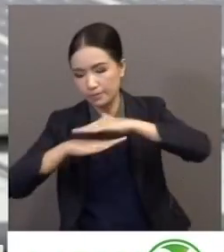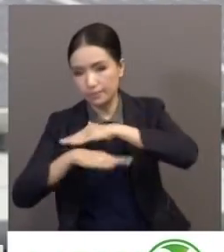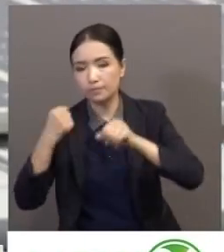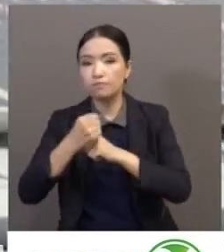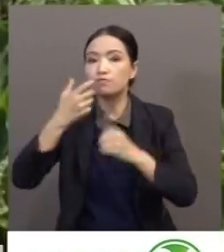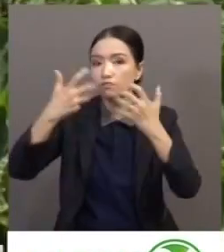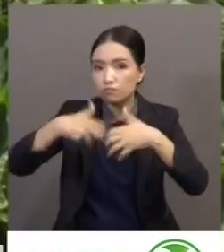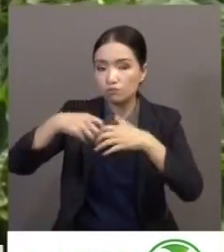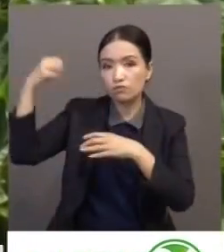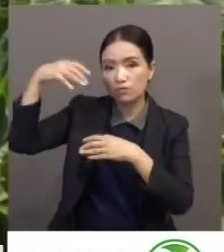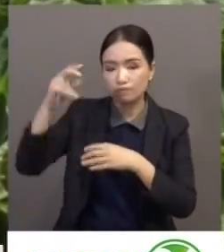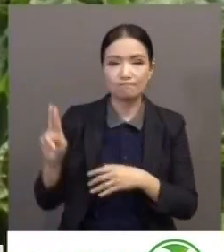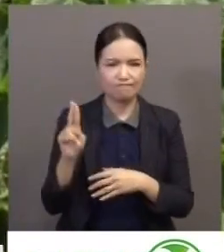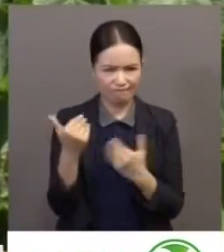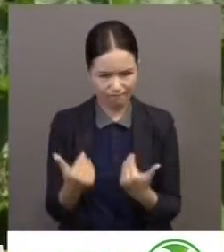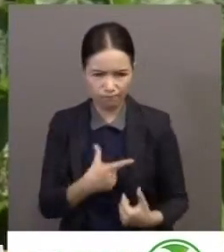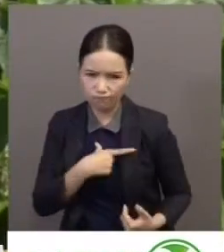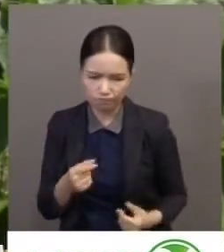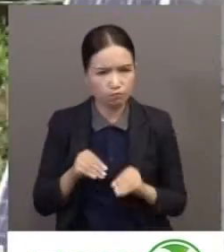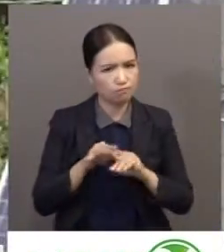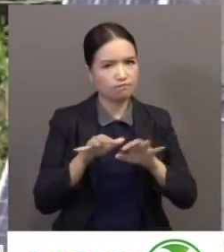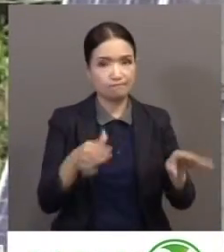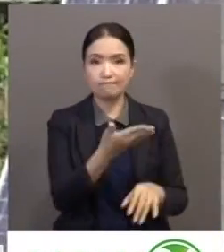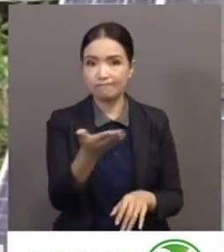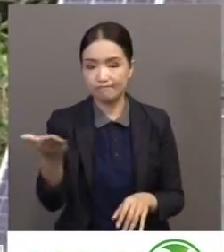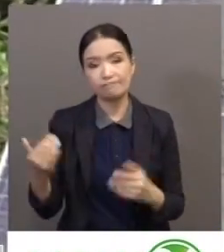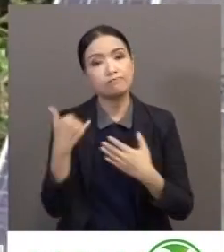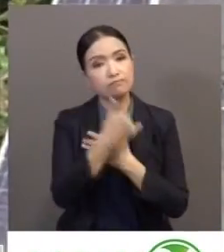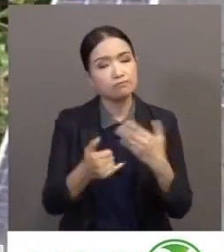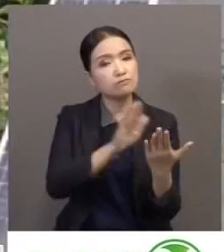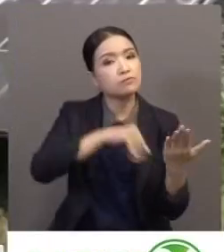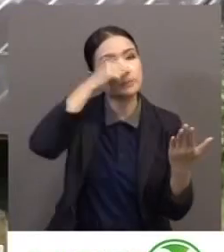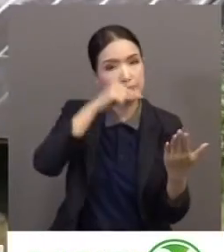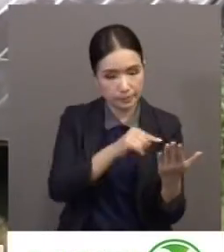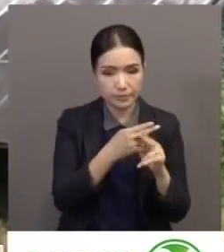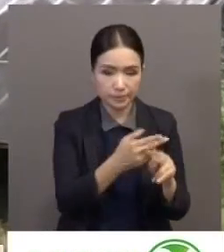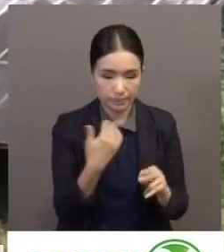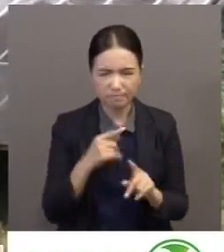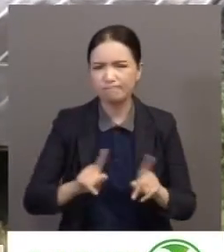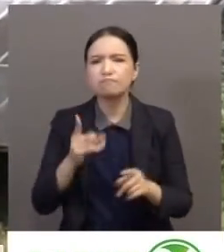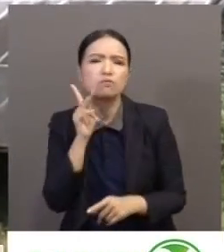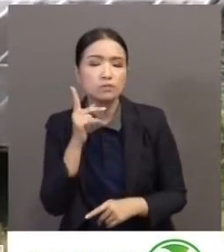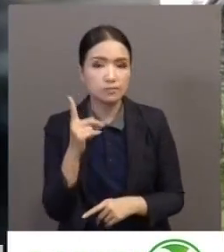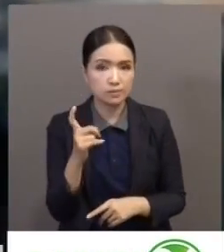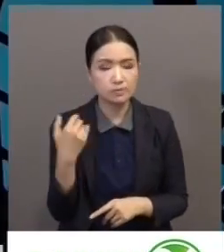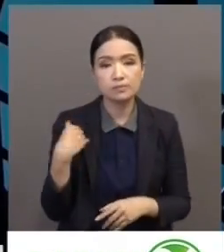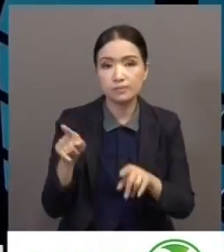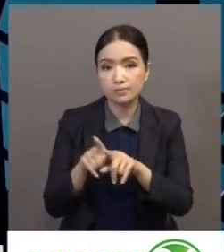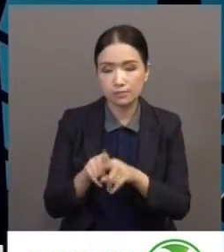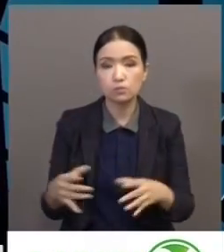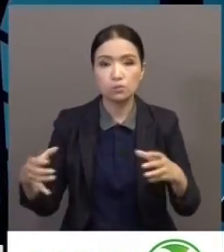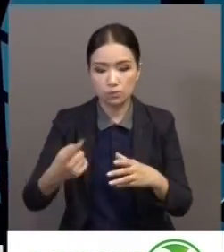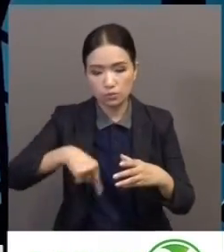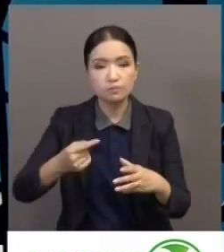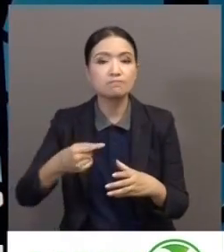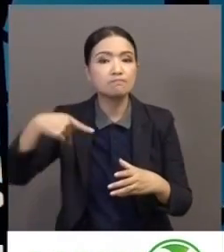ลิตไฟฟ้าใช้กำลังเป็นที่นิยมแพร่หลายรวมถึงในประเทศไทยแต่ยังมีข้อเสียแนวทางที่กลุ่มปต